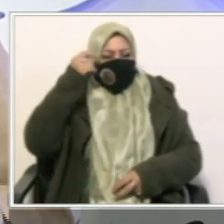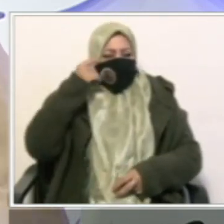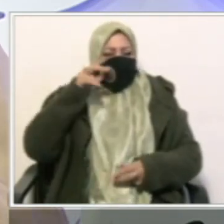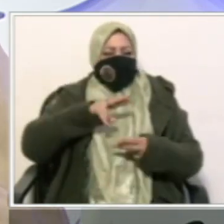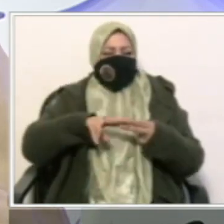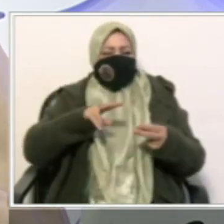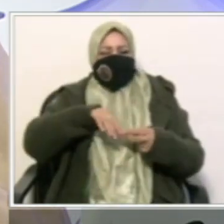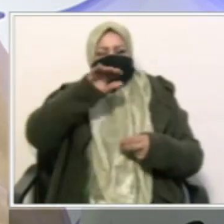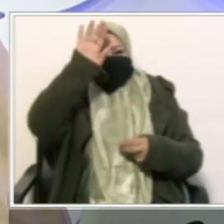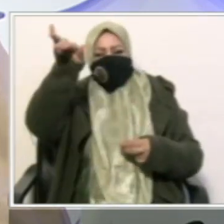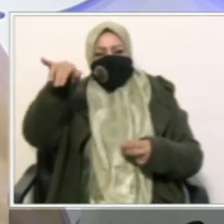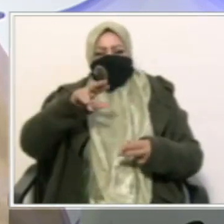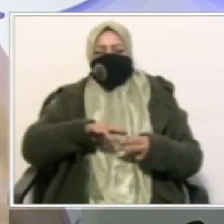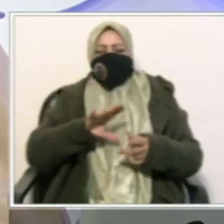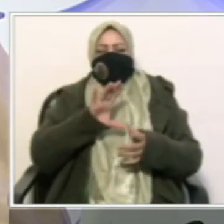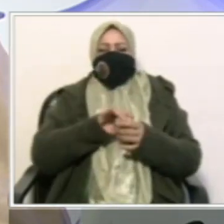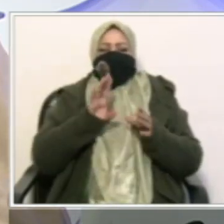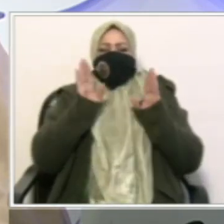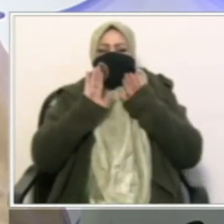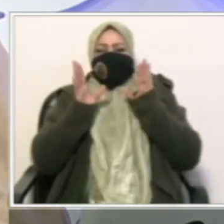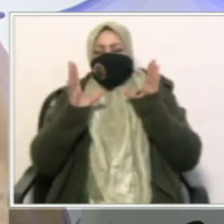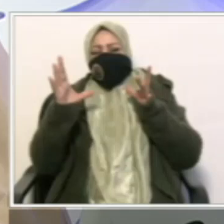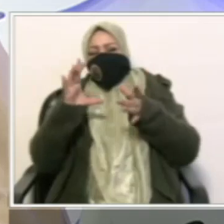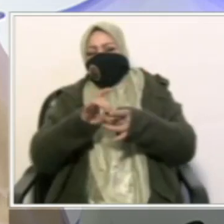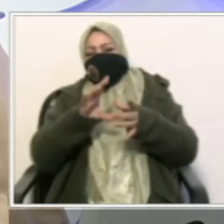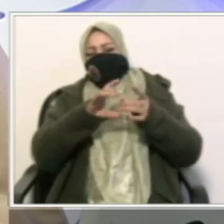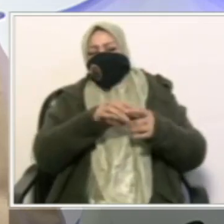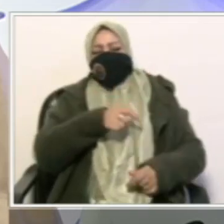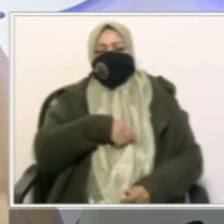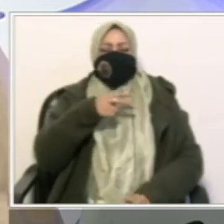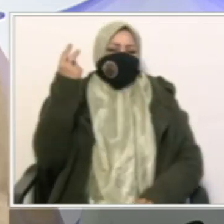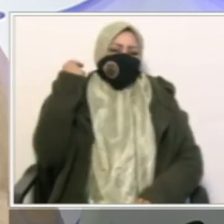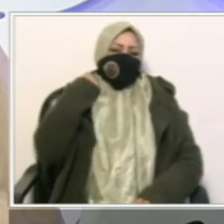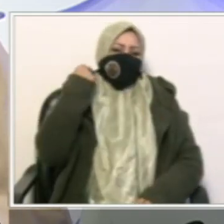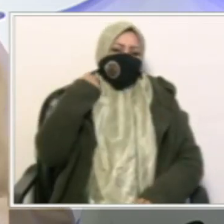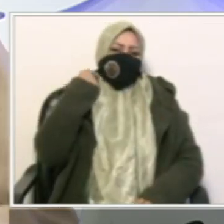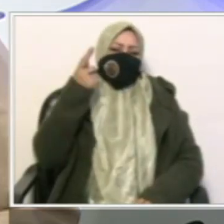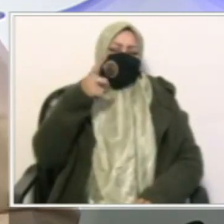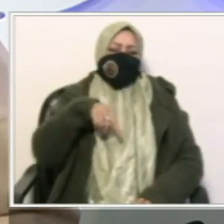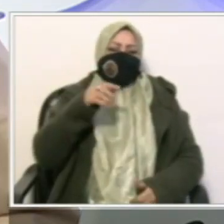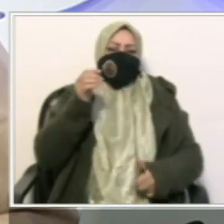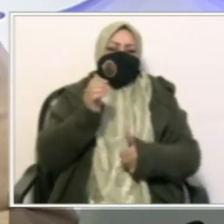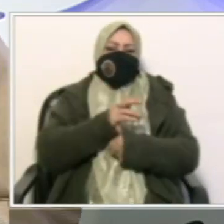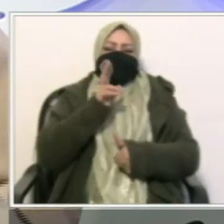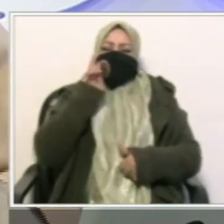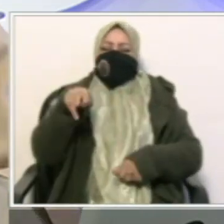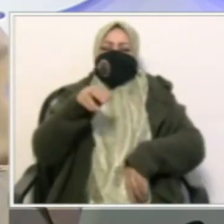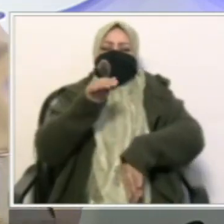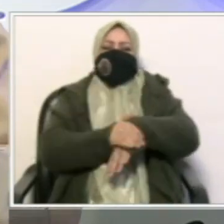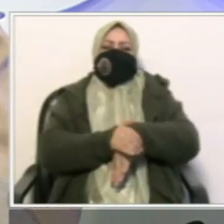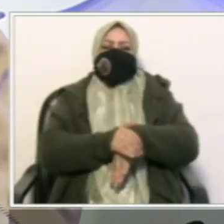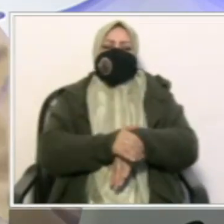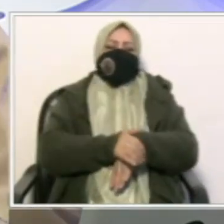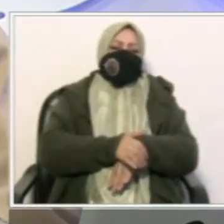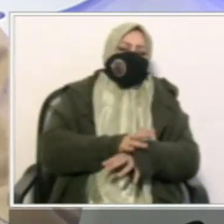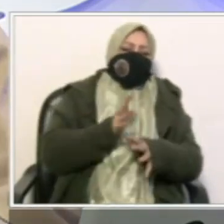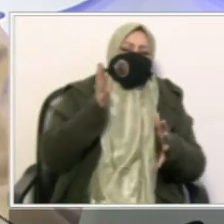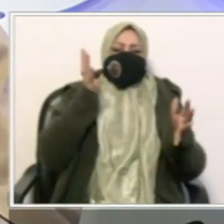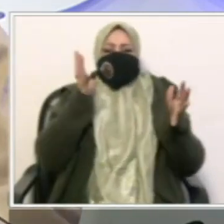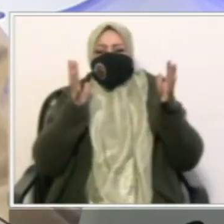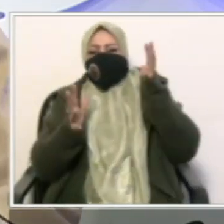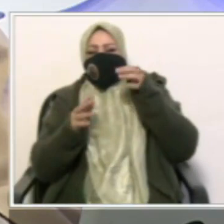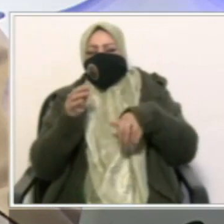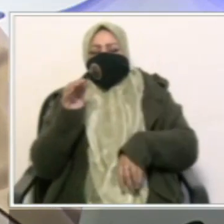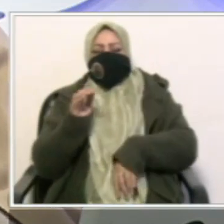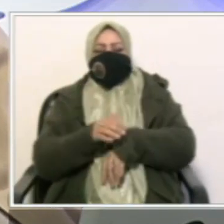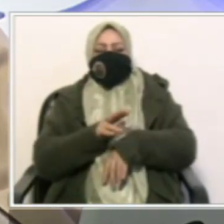أن يقعوا في الحرام. فإذا اطلع الزوج على هذا الأمر وقع في الحيرة بينه وبين الاستمرار في هذا البيت وبينه